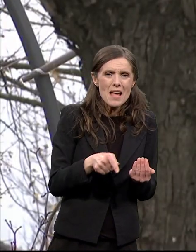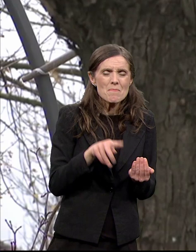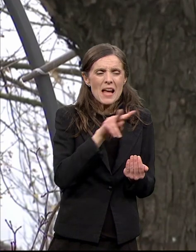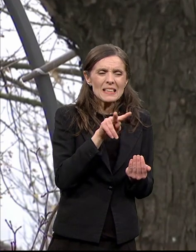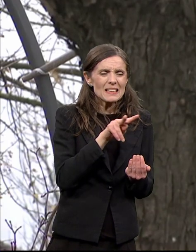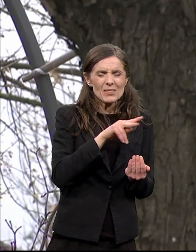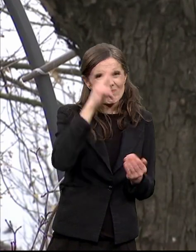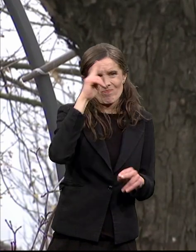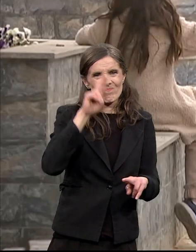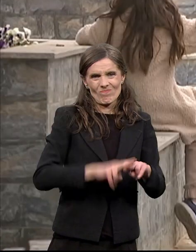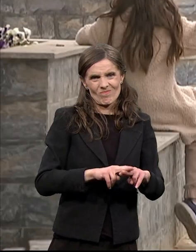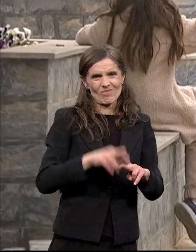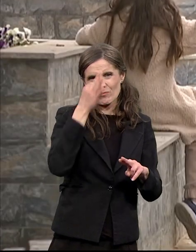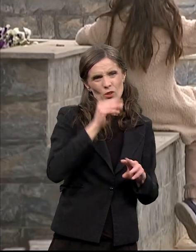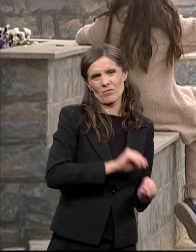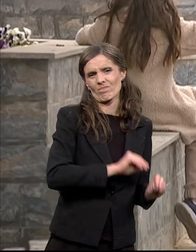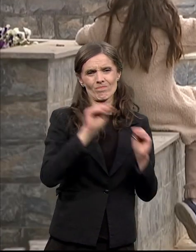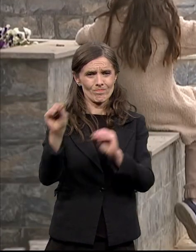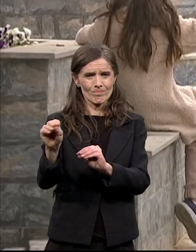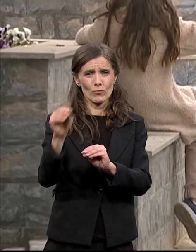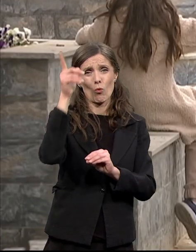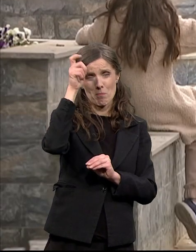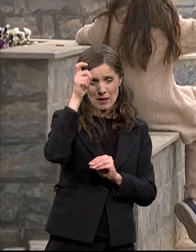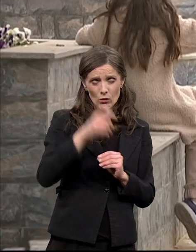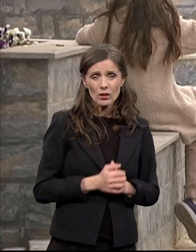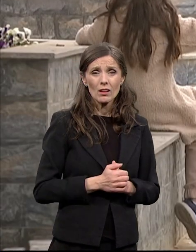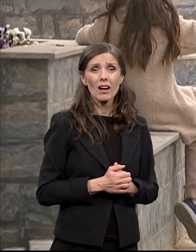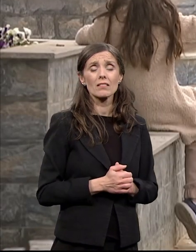odlučili da odu odavde, da se ocele za Beograd.